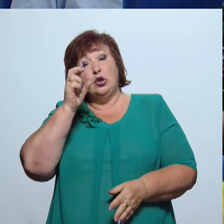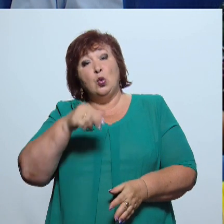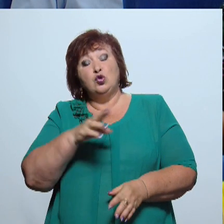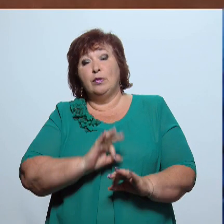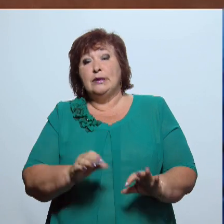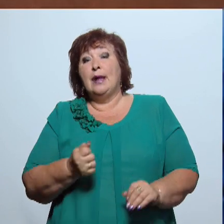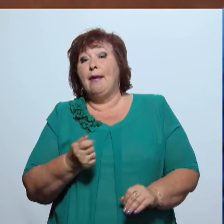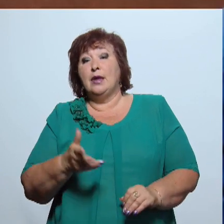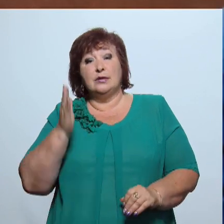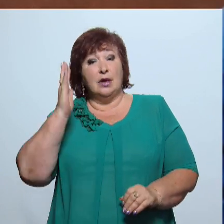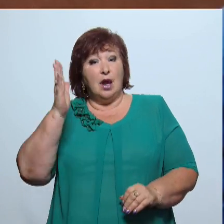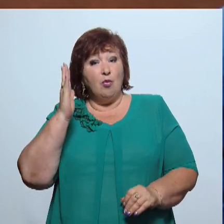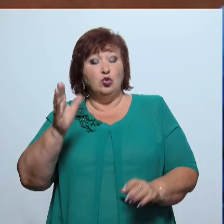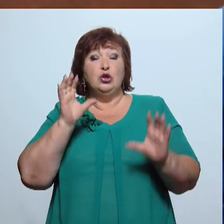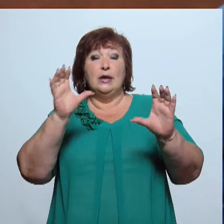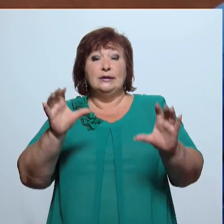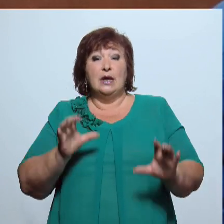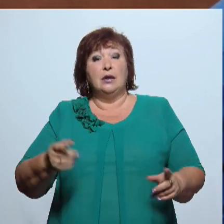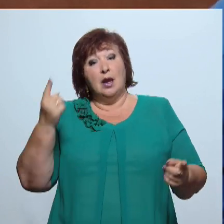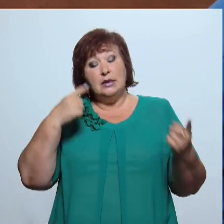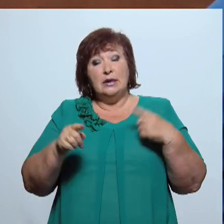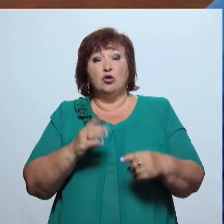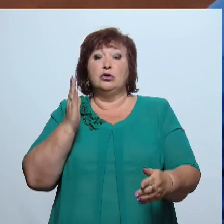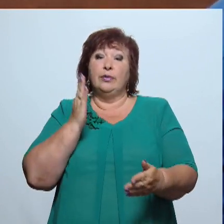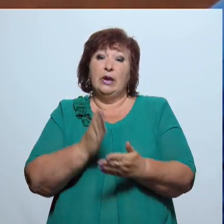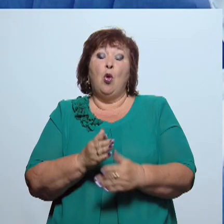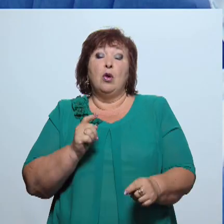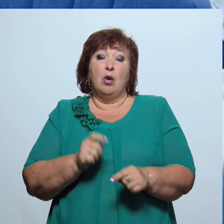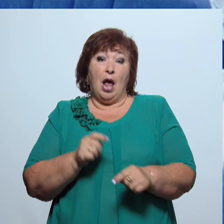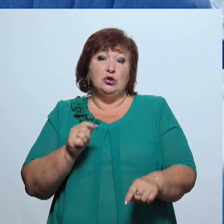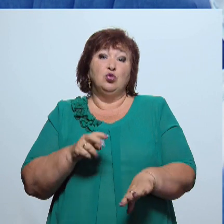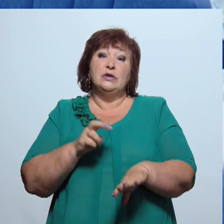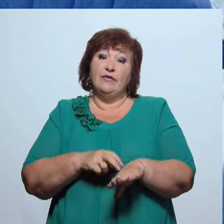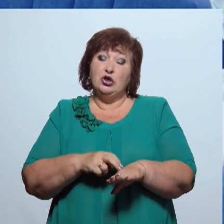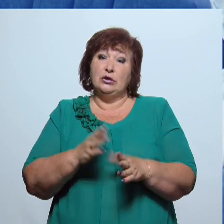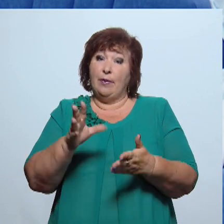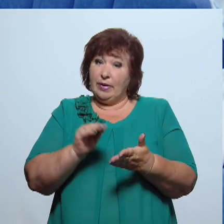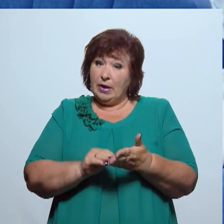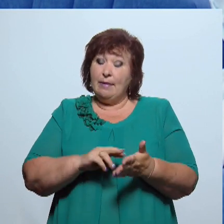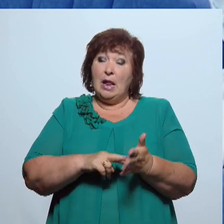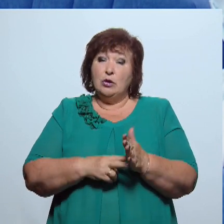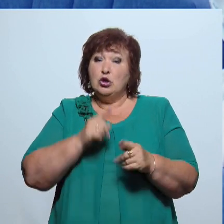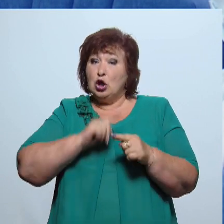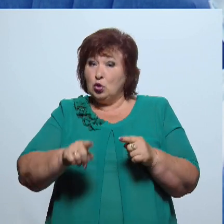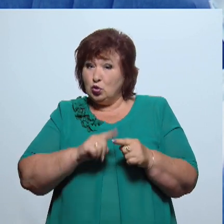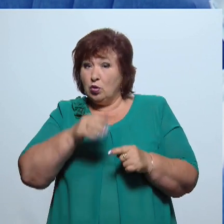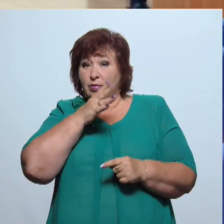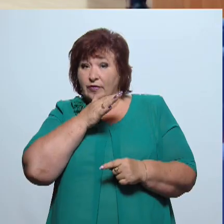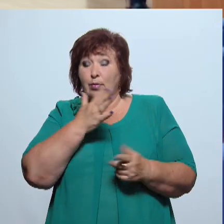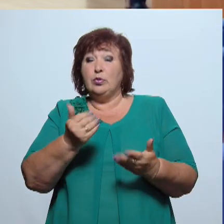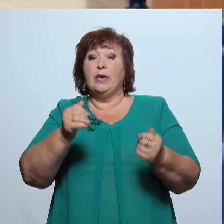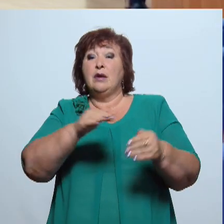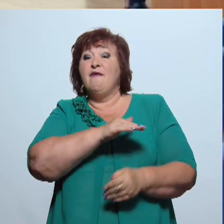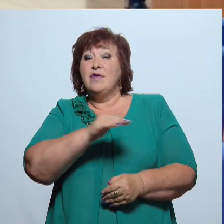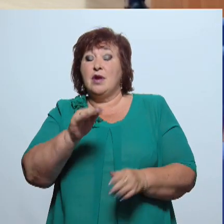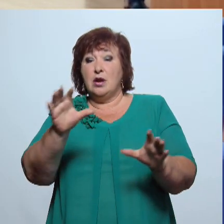о нескольких будущих законодательных инициативах, которые напрямую коснутся врачей. Так, например, планируется, что в скором времени будут приняты федеральные